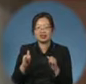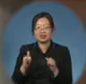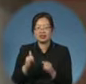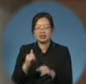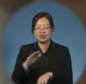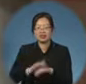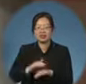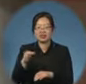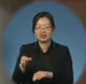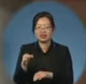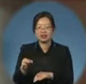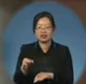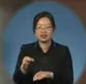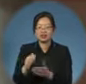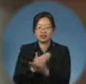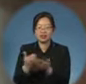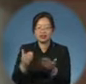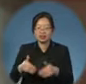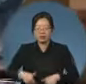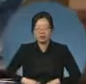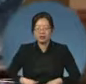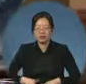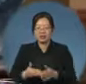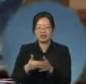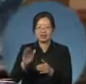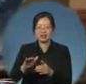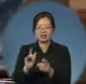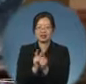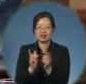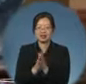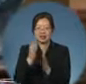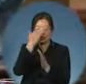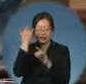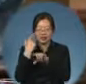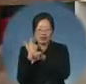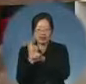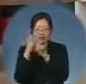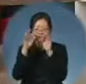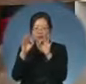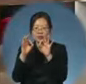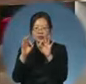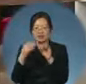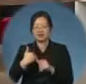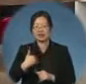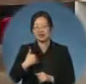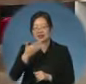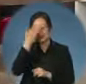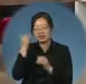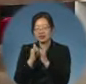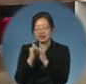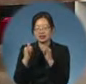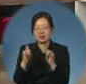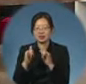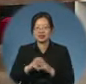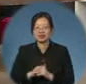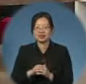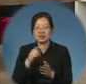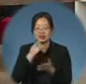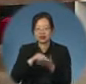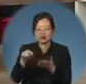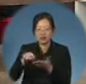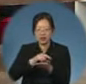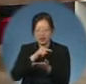수당 배당 이런 것도 필요한데 실제로 청년 영어로 해 보면 저는 청년들이 손해